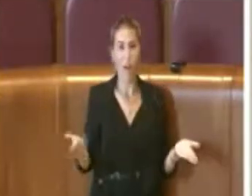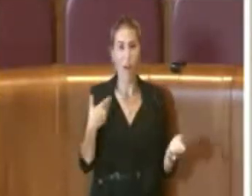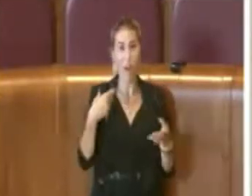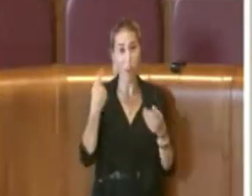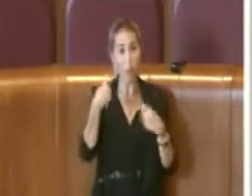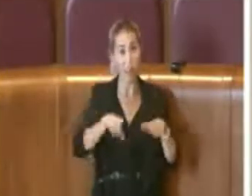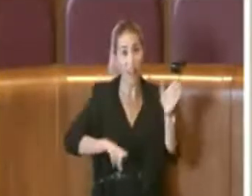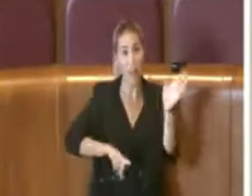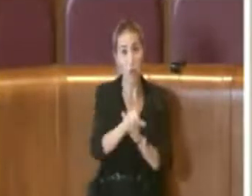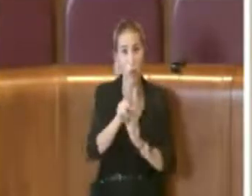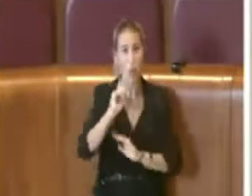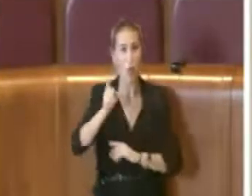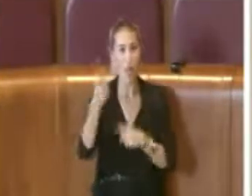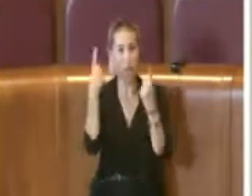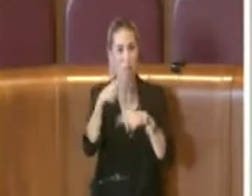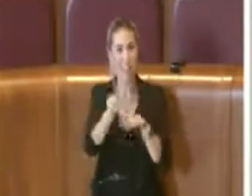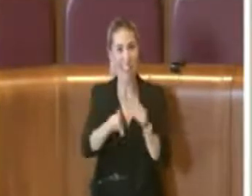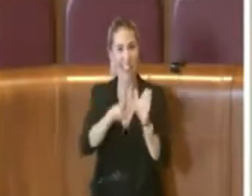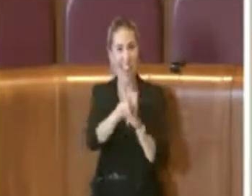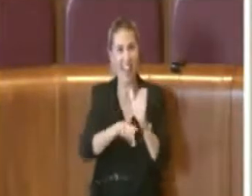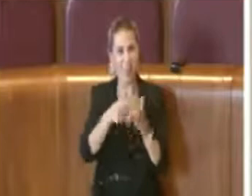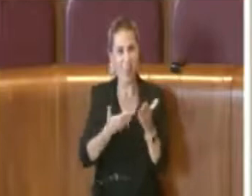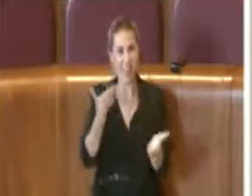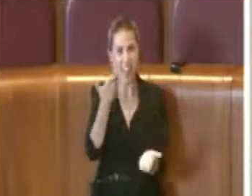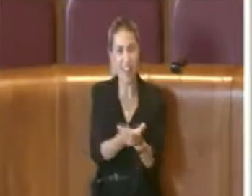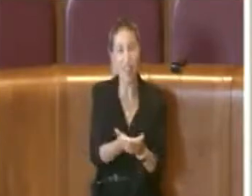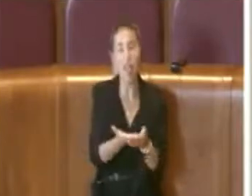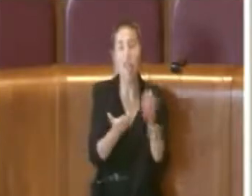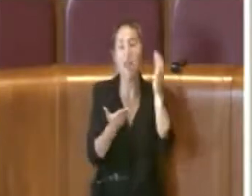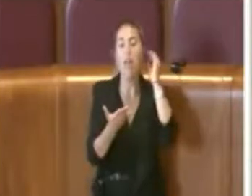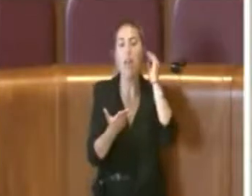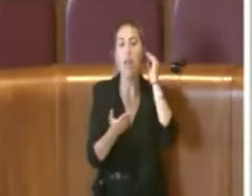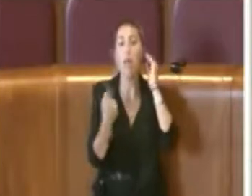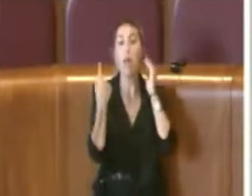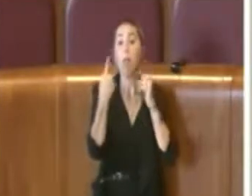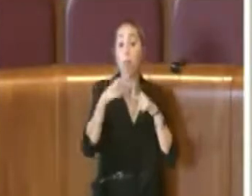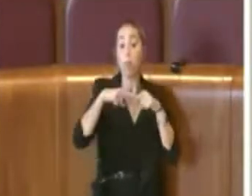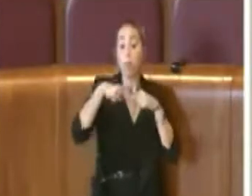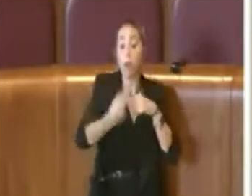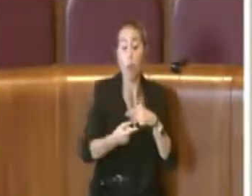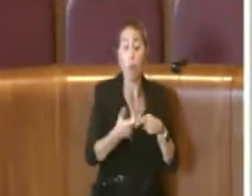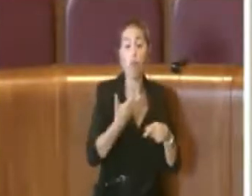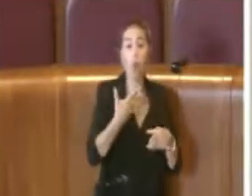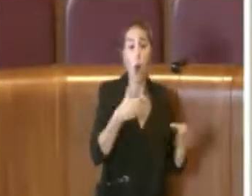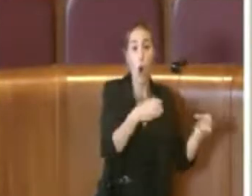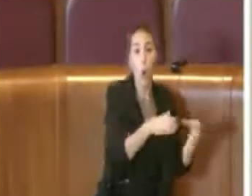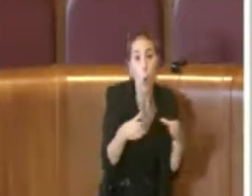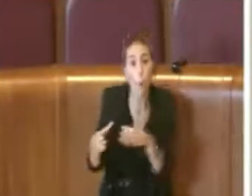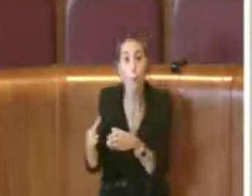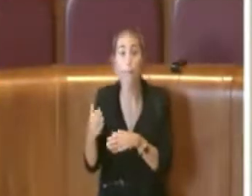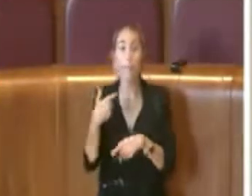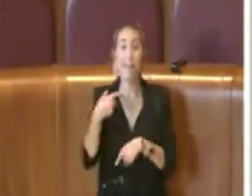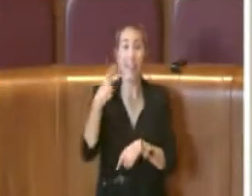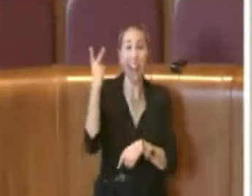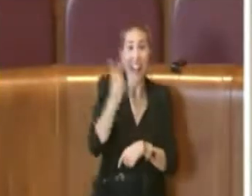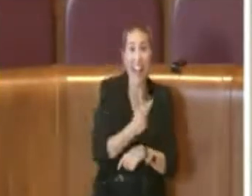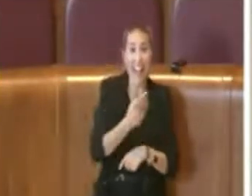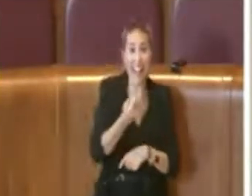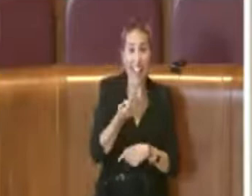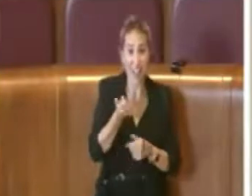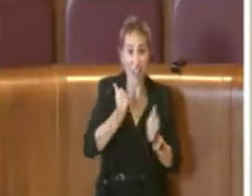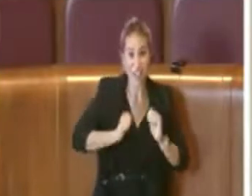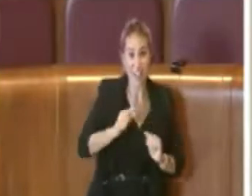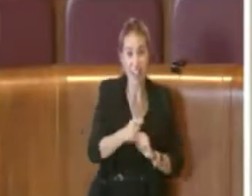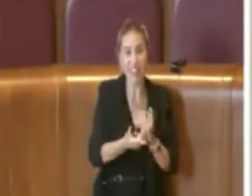questo risultato. Dopodiché ovviamente loro, i comitati, le realtà territoriali, i cittadini si sono presentati in Assemblea